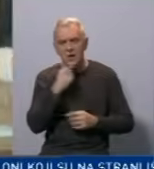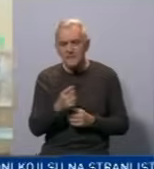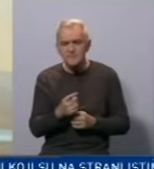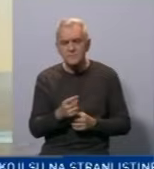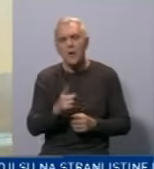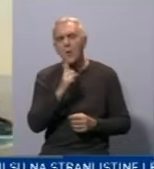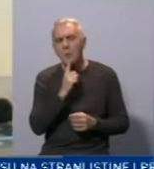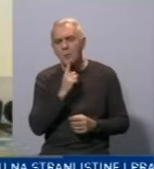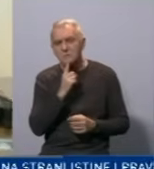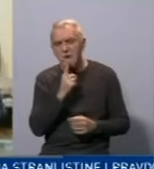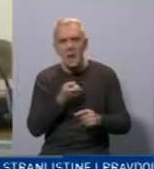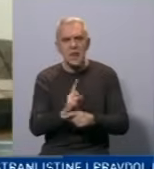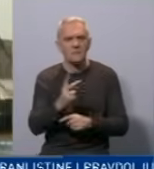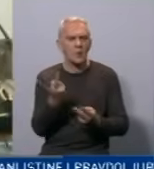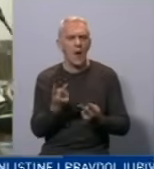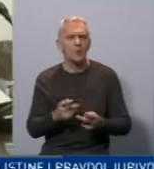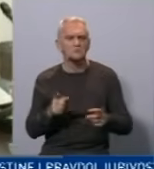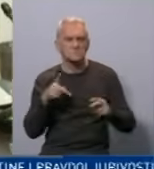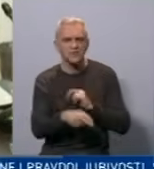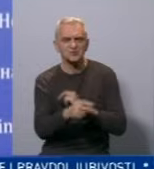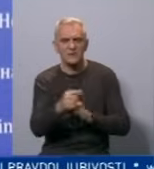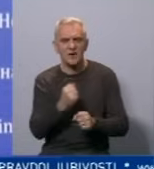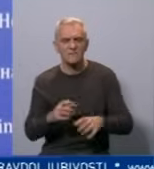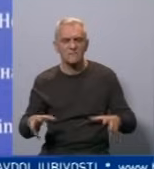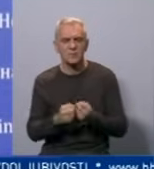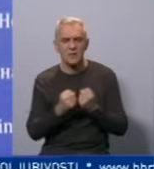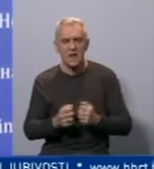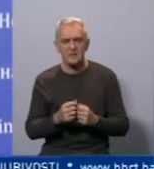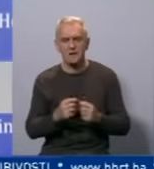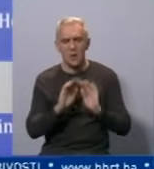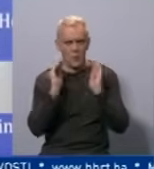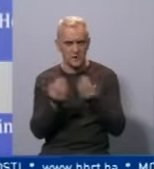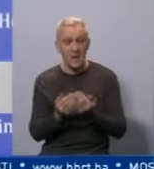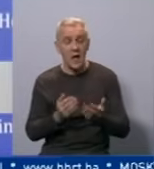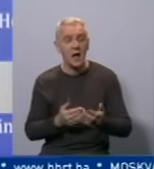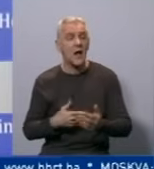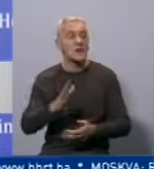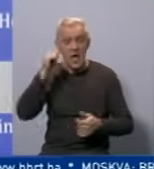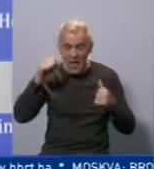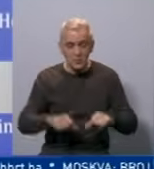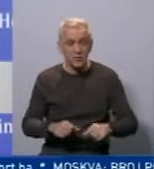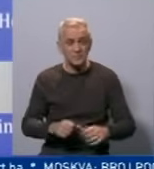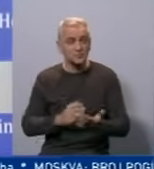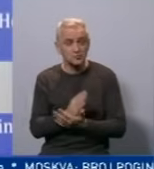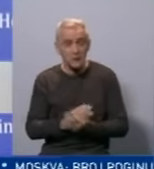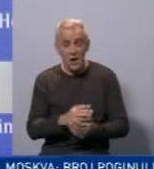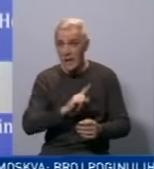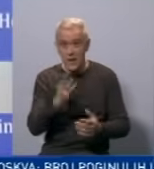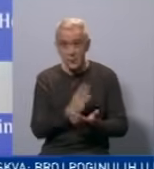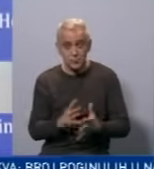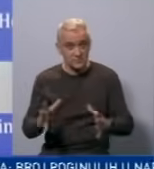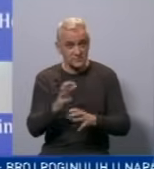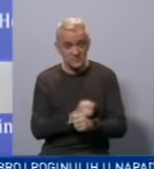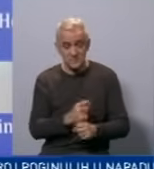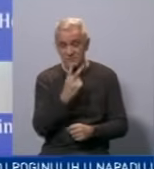po kojima se namjerno opstruiše formiranje odjela. U najgorem slučaju, ako ne bude ništa riješeno 23.3., opet izmjene